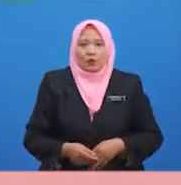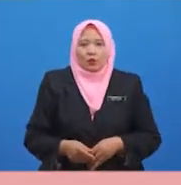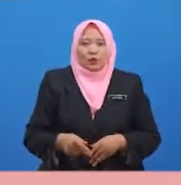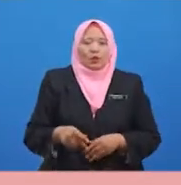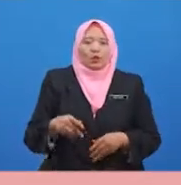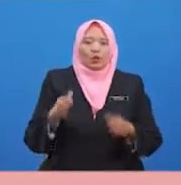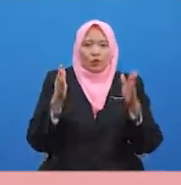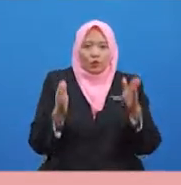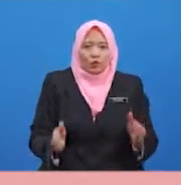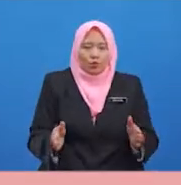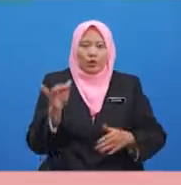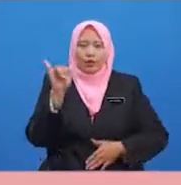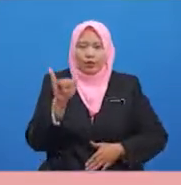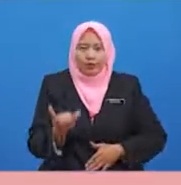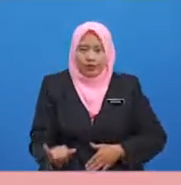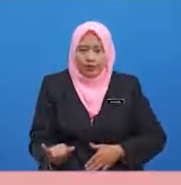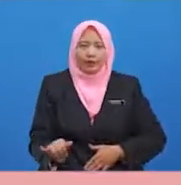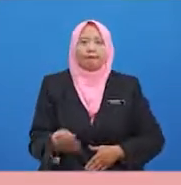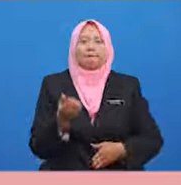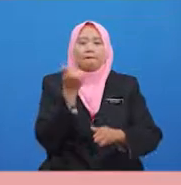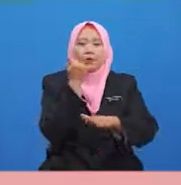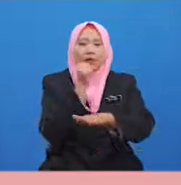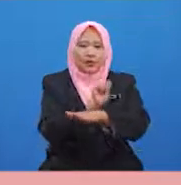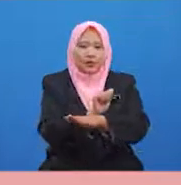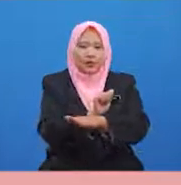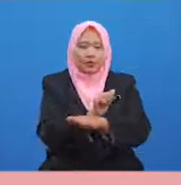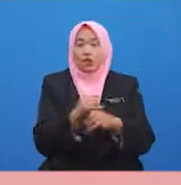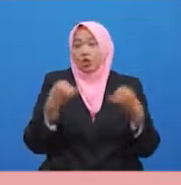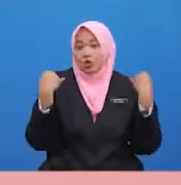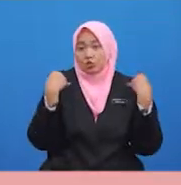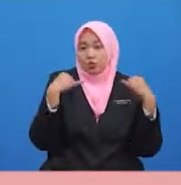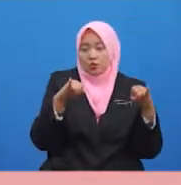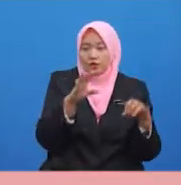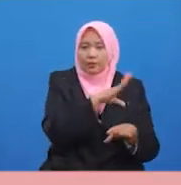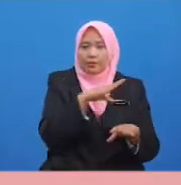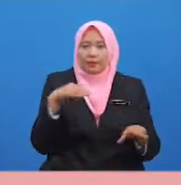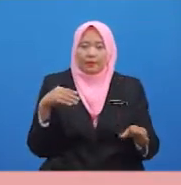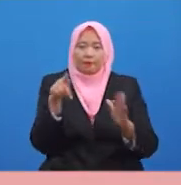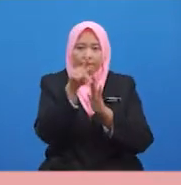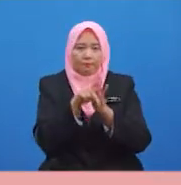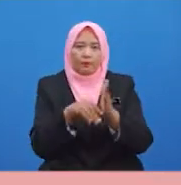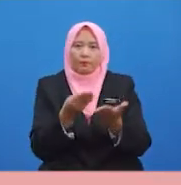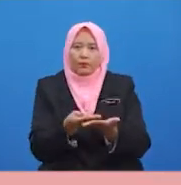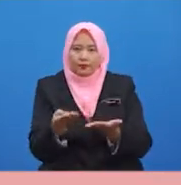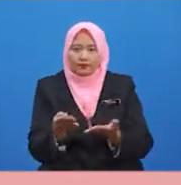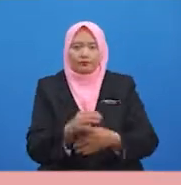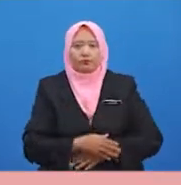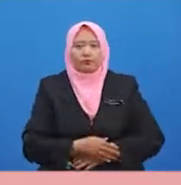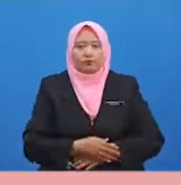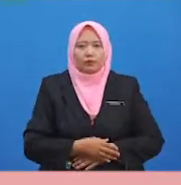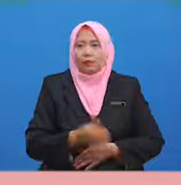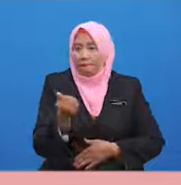yang berakad iaitu penjual dan pembeli. Kedua, sesuatu